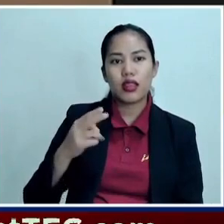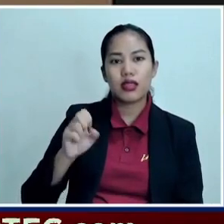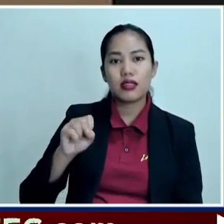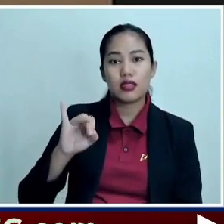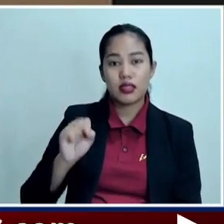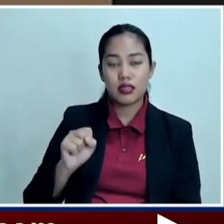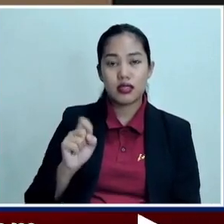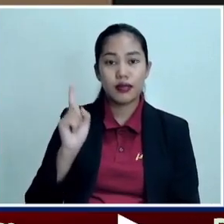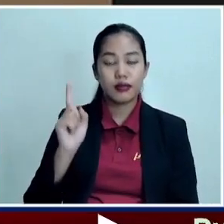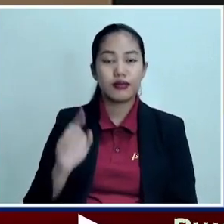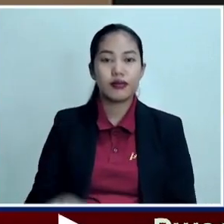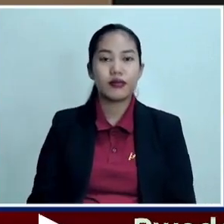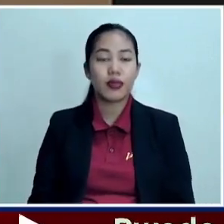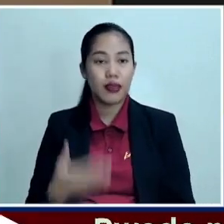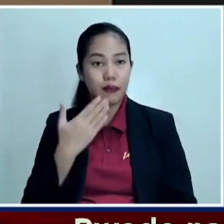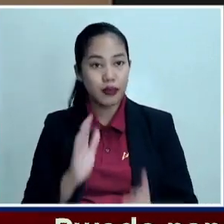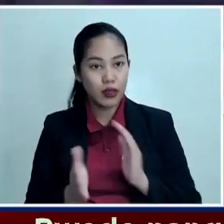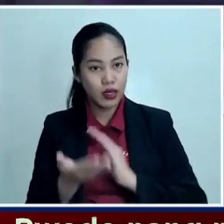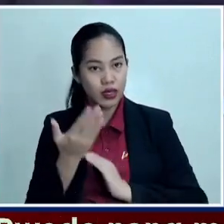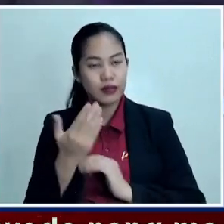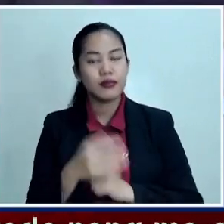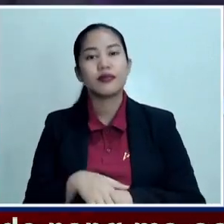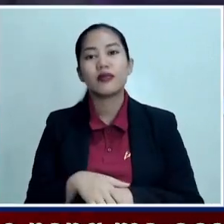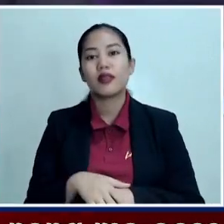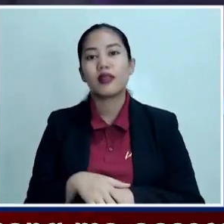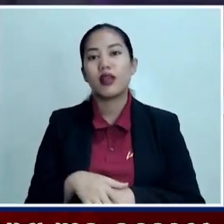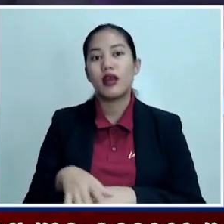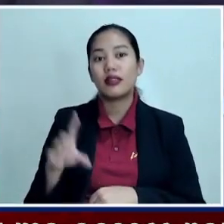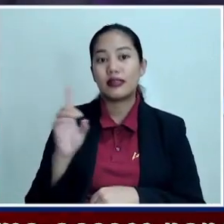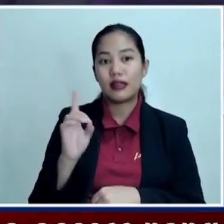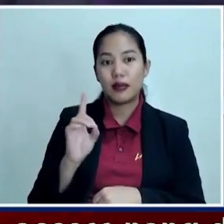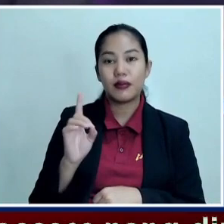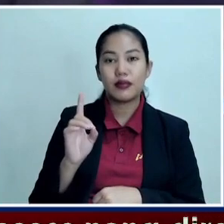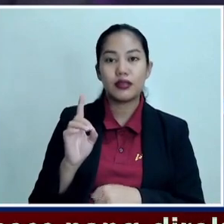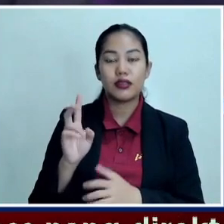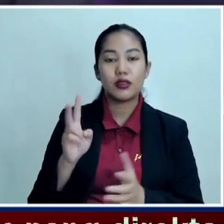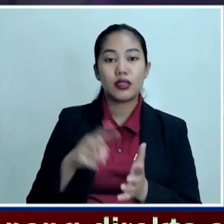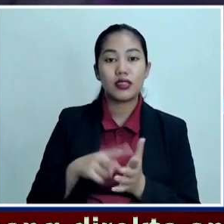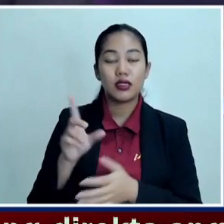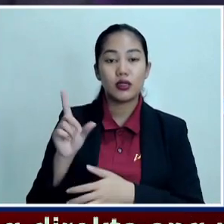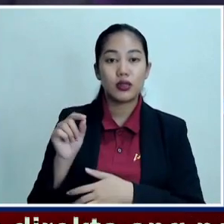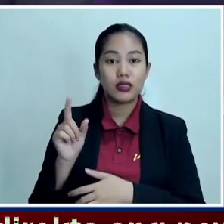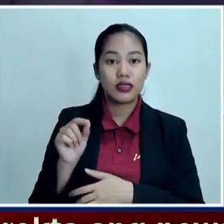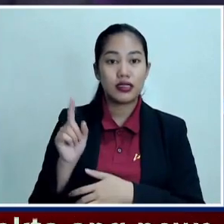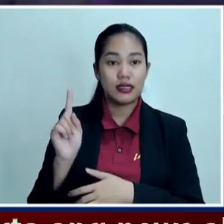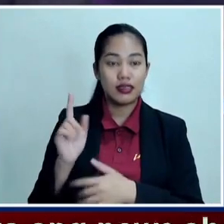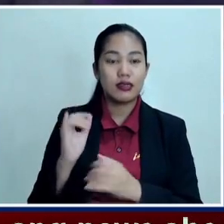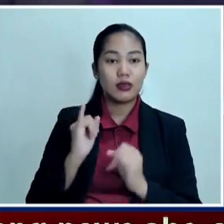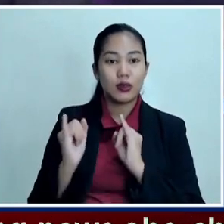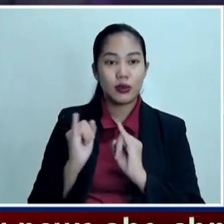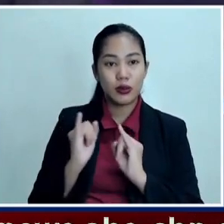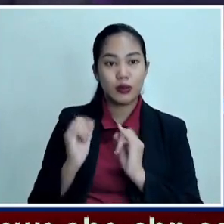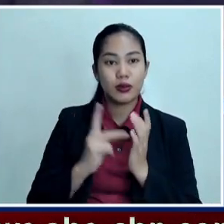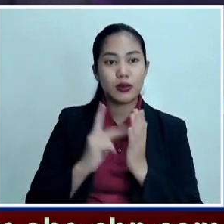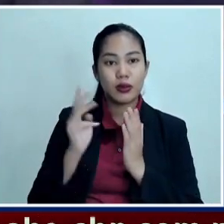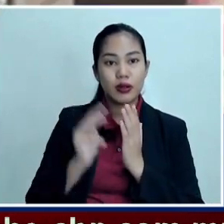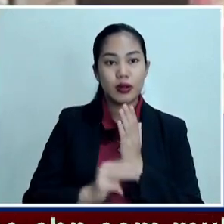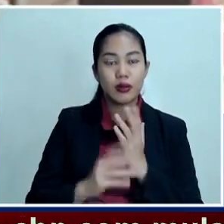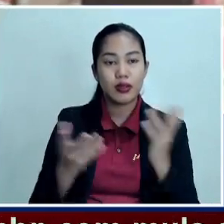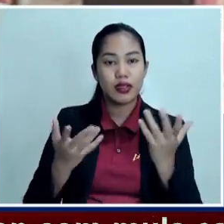kabayan. Disyembre 2020, nang makausap ko si Mario Toledo sa ating programa sa